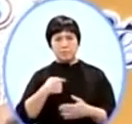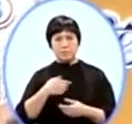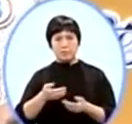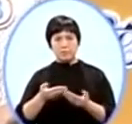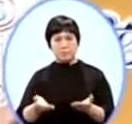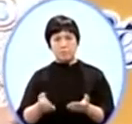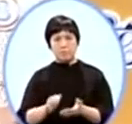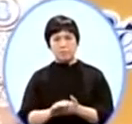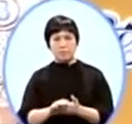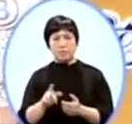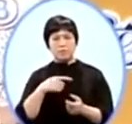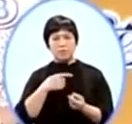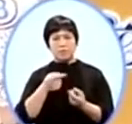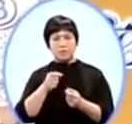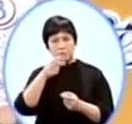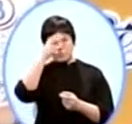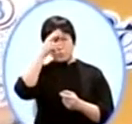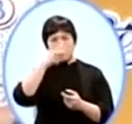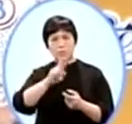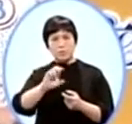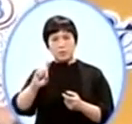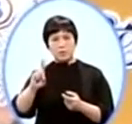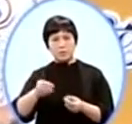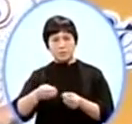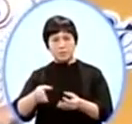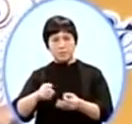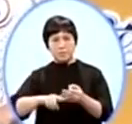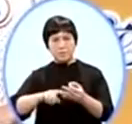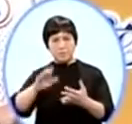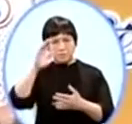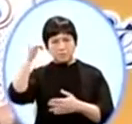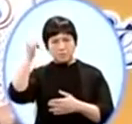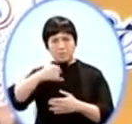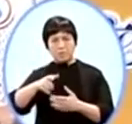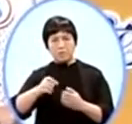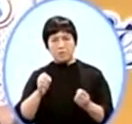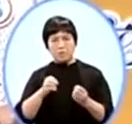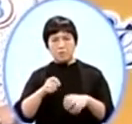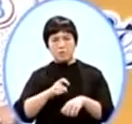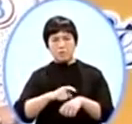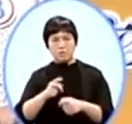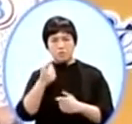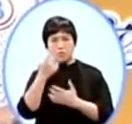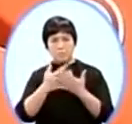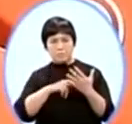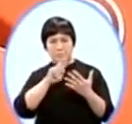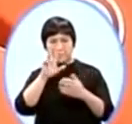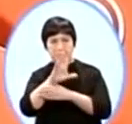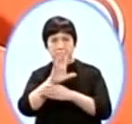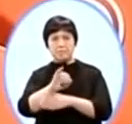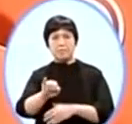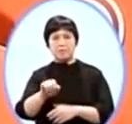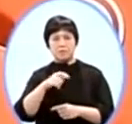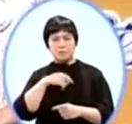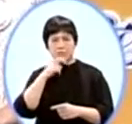我咧就會送呢個九品芝麻官嘅 VCD 咧俾黃國健，咁希望你咧以後咧就唔好開會嗰陣咧再上網侵權睇電影啦。